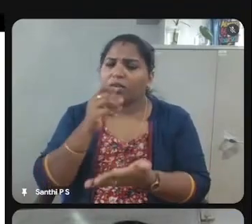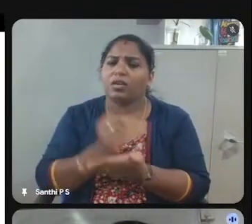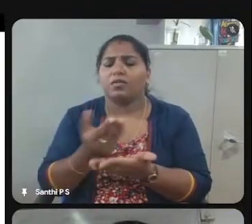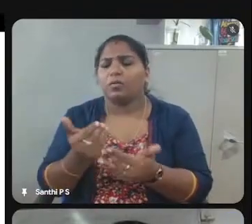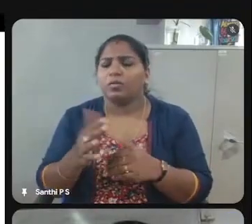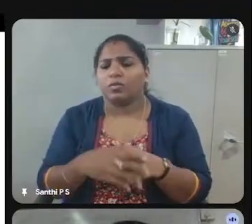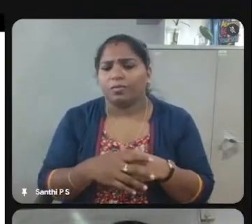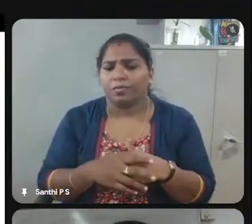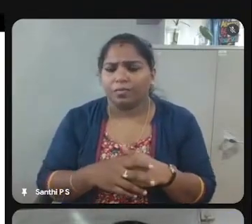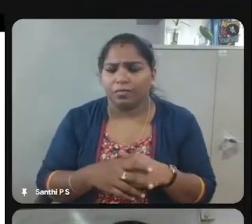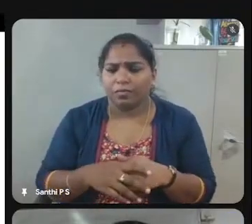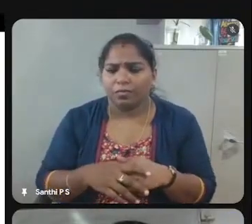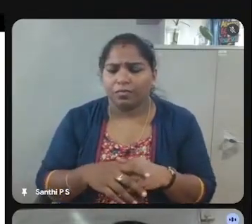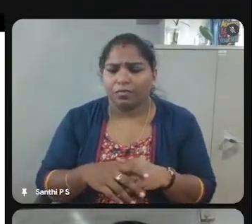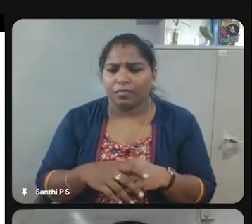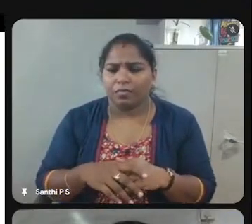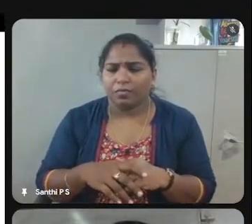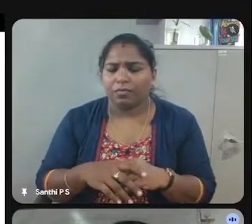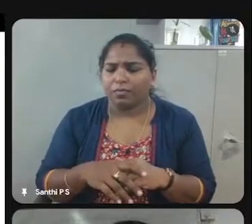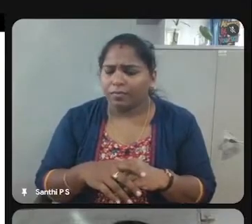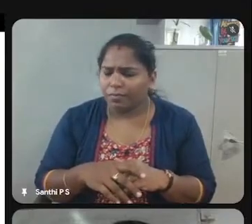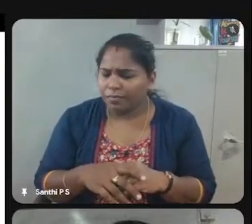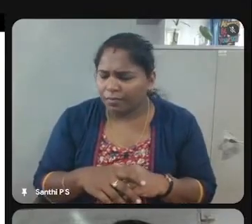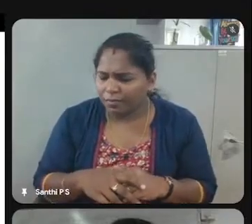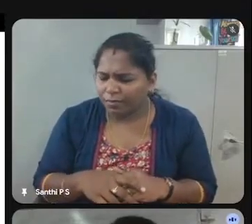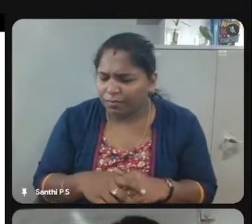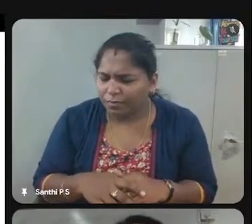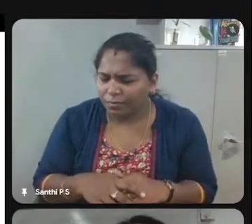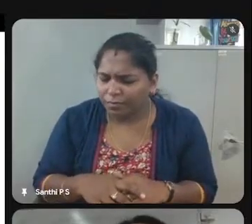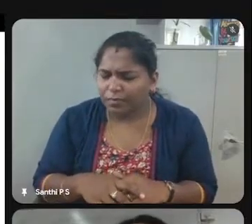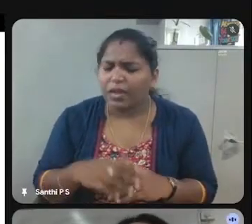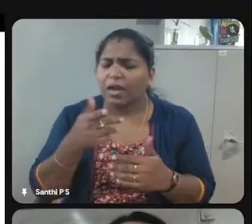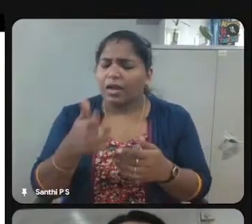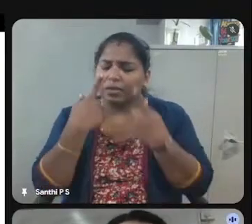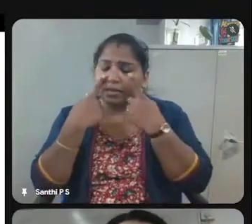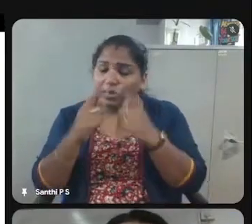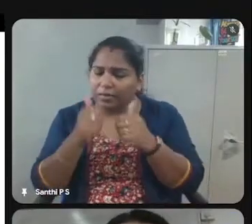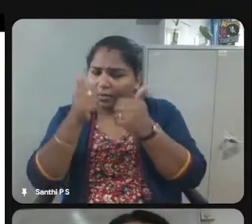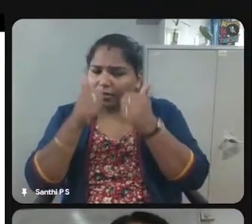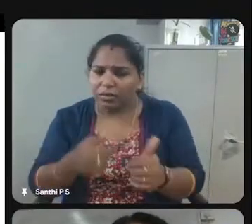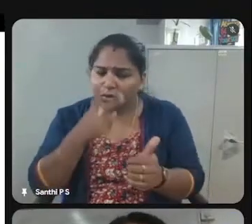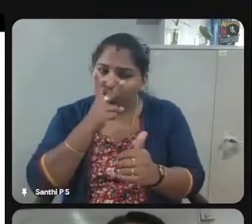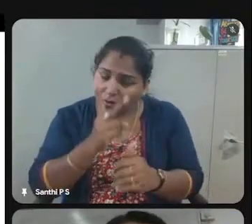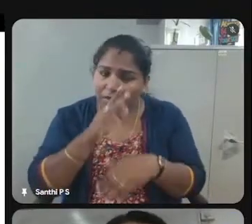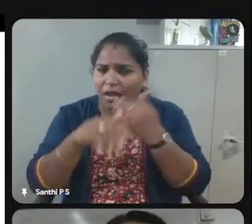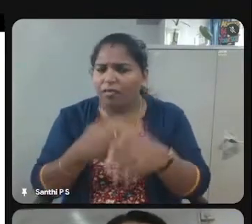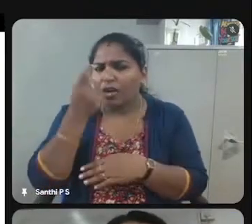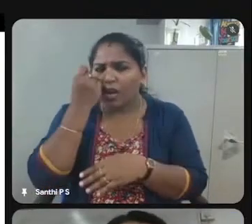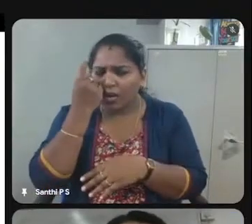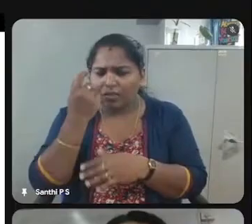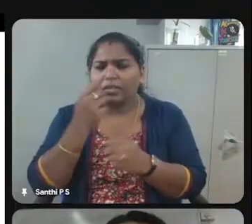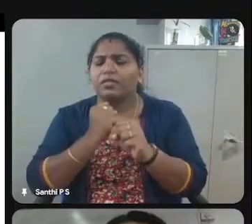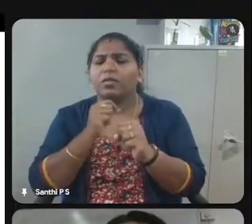ഓക്കെ. അപ്പൊ അത് റിപ്പോർട്ടിലെ ഒരു ടെസ്റ്റിന്റെ ഒരു സ്കോർ കാണുമല്ലോ. ആ സ്കോറിന്റെ ബേസിൽ നമുക്ക് പറയാൻ പറ്റും എന്താണ് ബുദ്ധിമുട്ടുള്ളത്, എന്താണ്